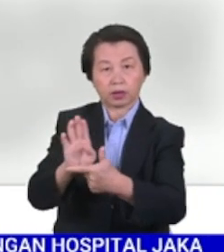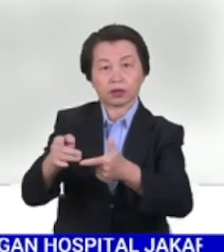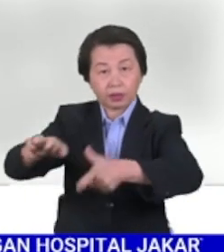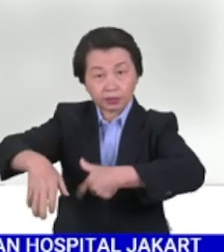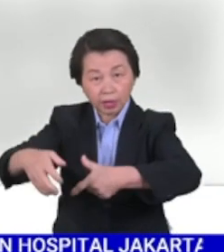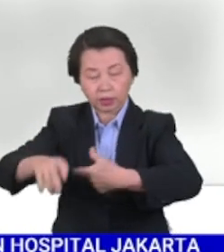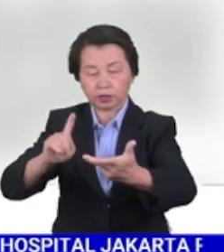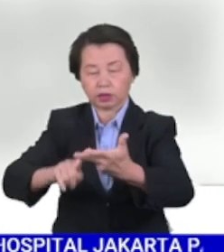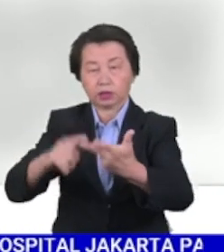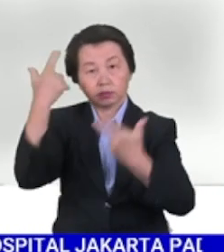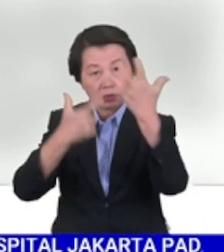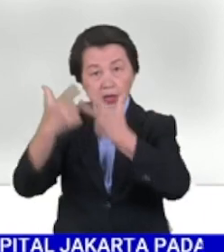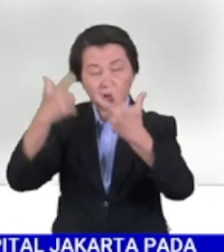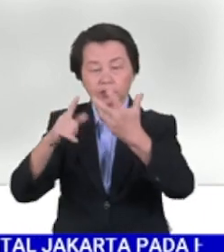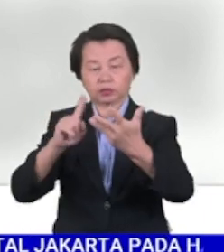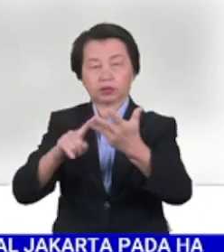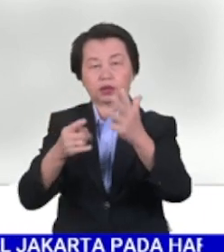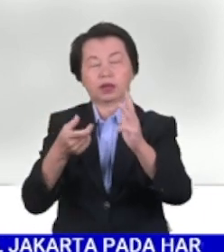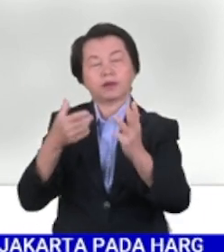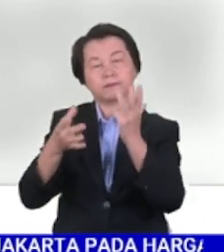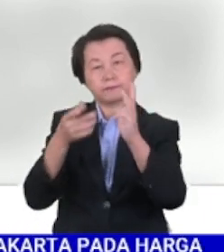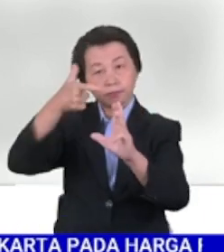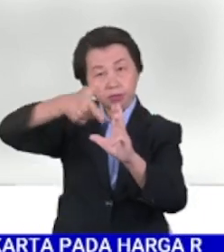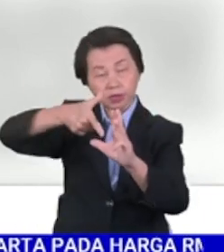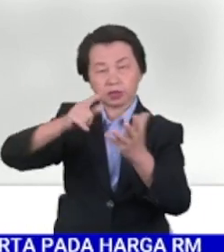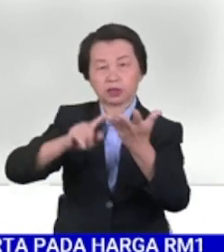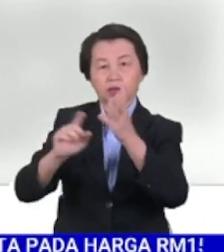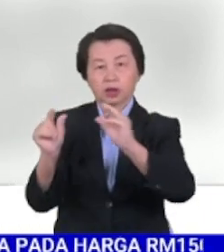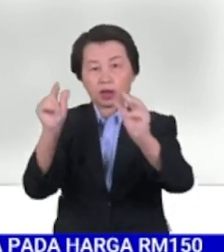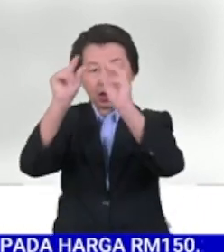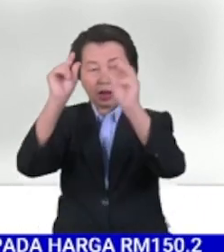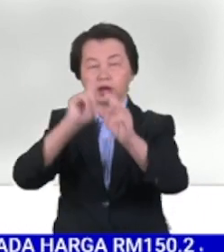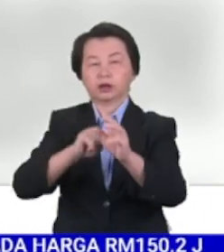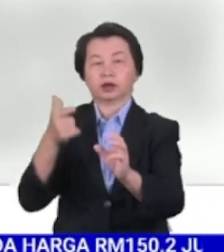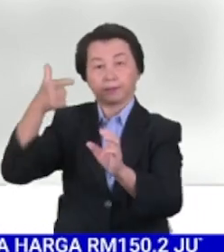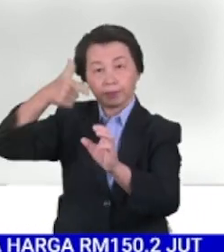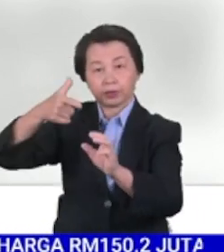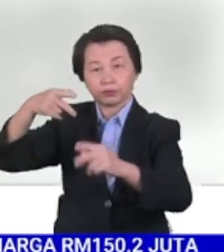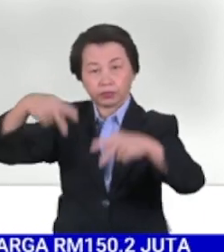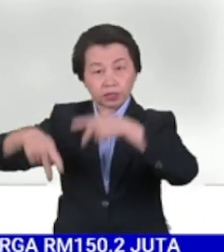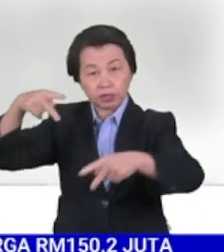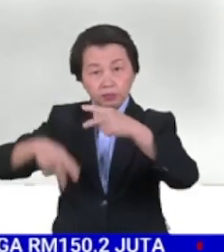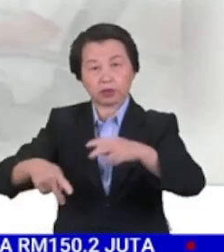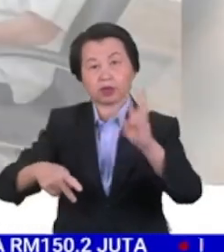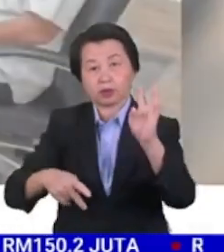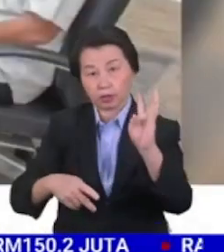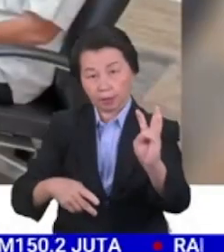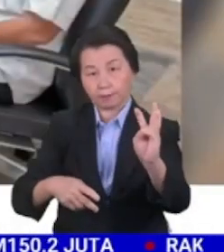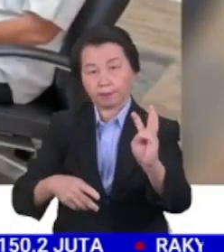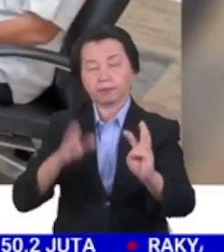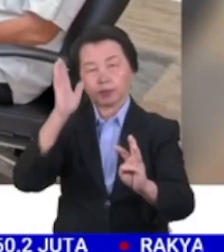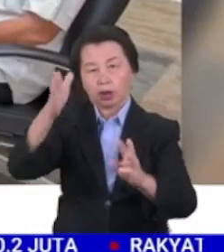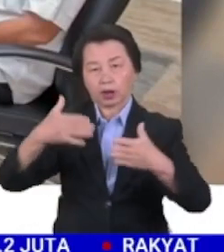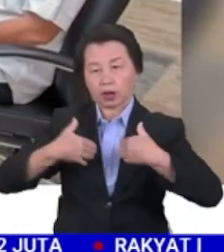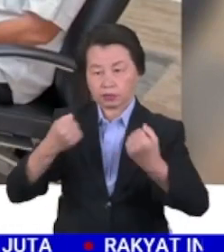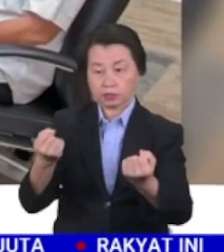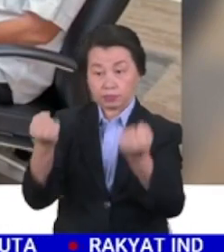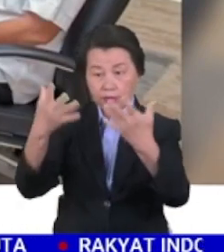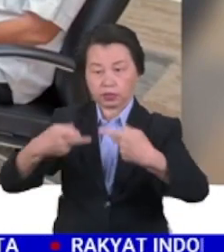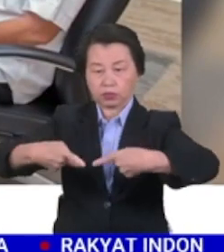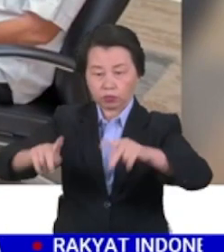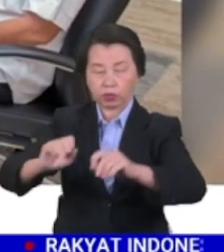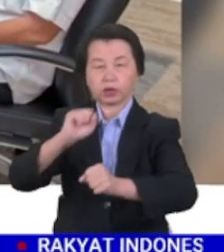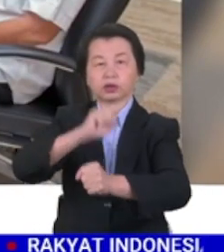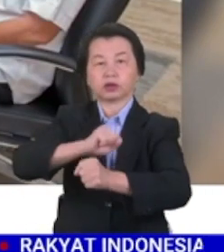tani, pelancongan, minyak, gas dan petrokimia. Ini berikutan sektor itu akan mewujudkan lebih banyak